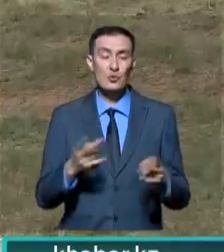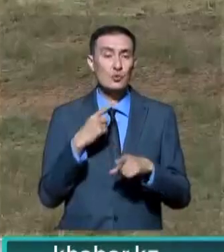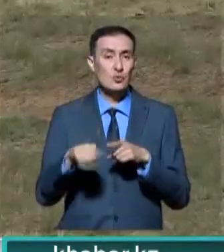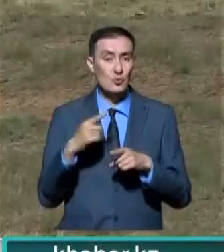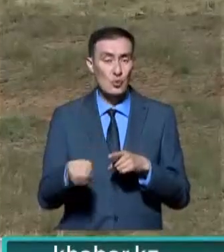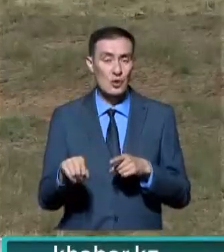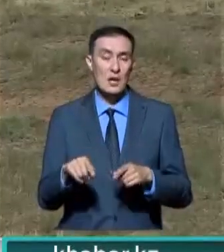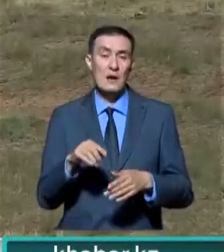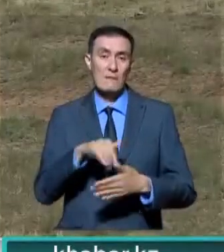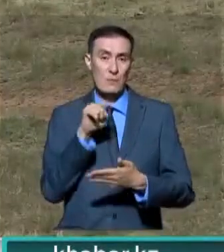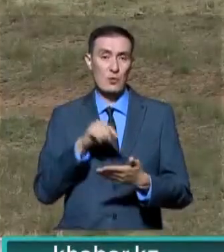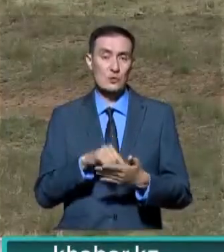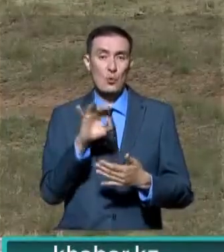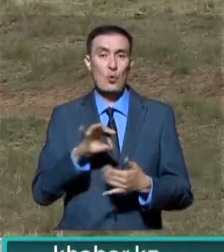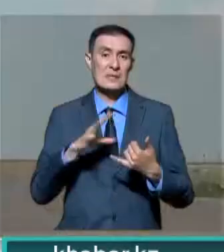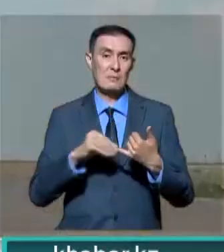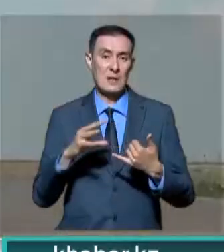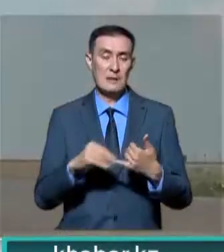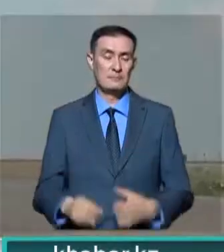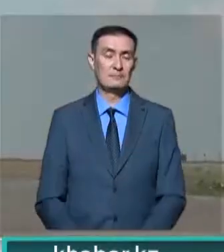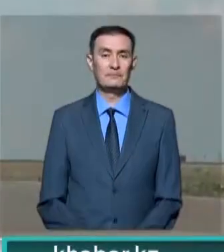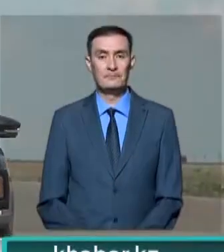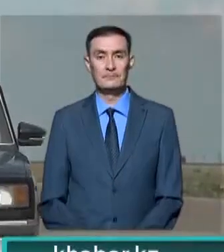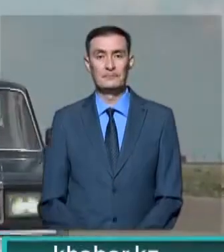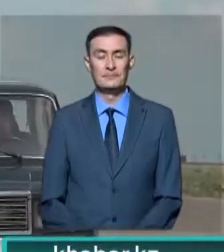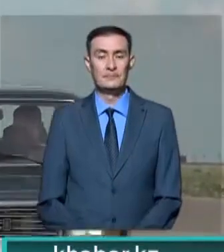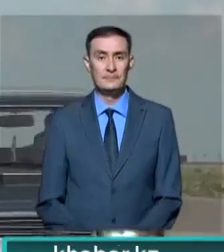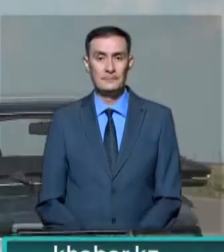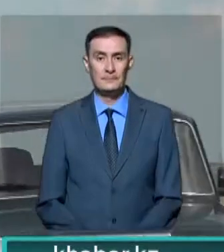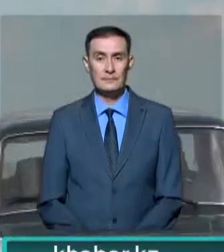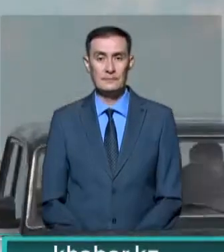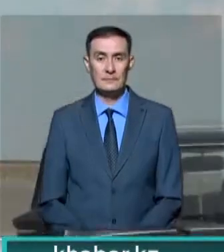решение земельных вопросов. Роза Сатканова, Блажир Улгасов, Эльдар Аюпов, Западно-Казахстанская область. Итоги дня.